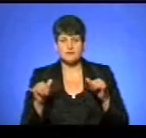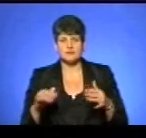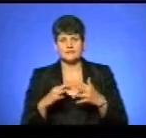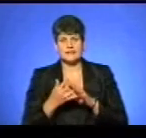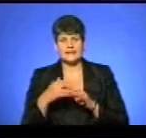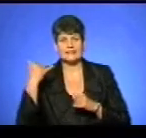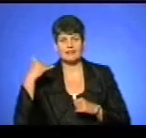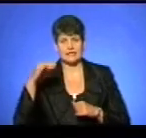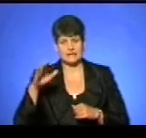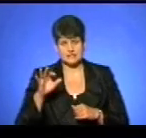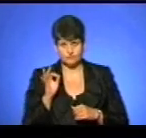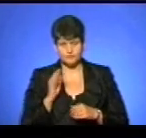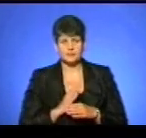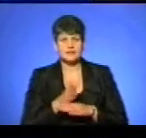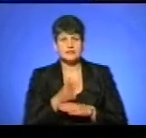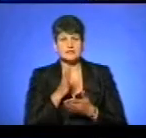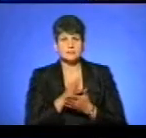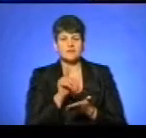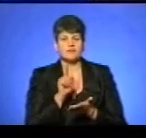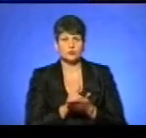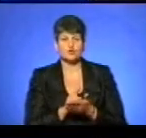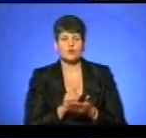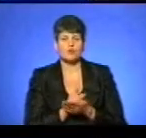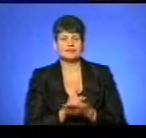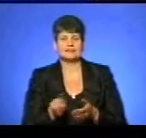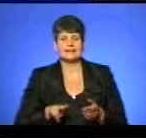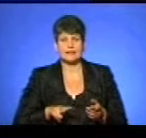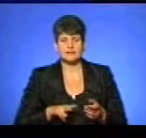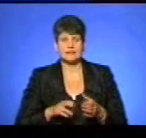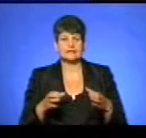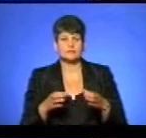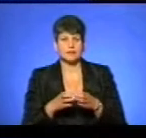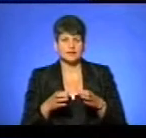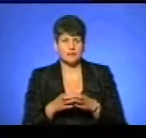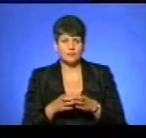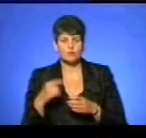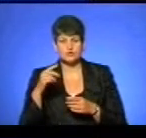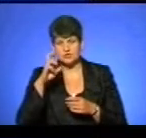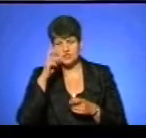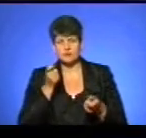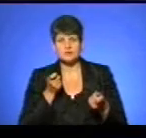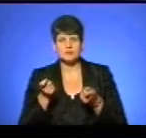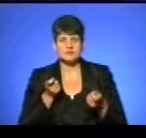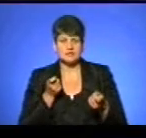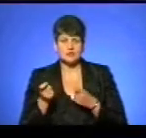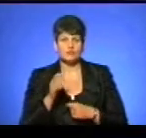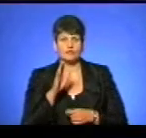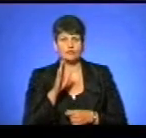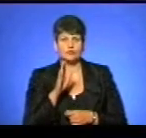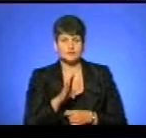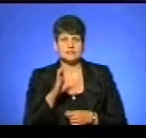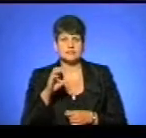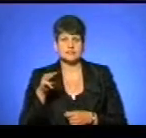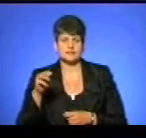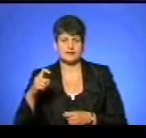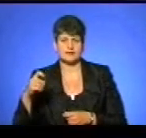студії гість – виконувач обов'язків директора Департаменту агропромислового розвитку обласної державної адміністрації Володимир Стахів. Вітаю